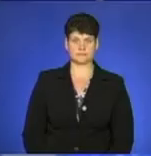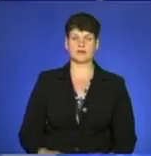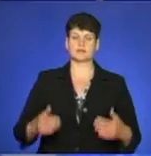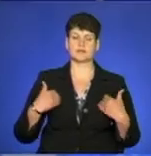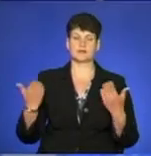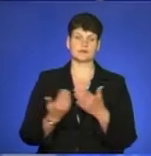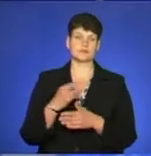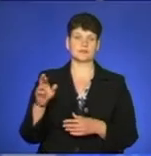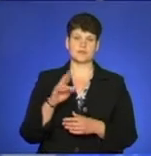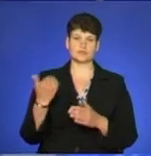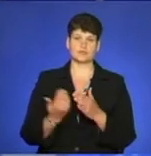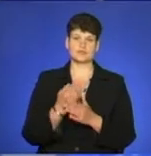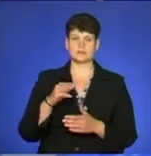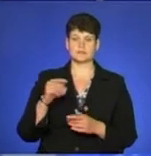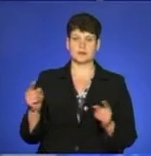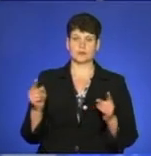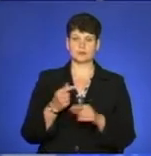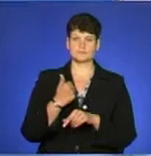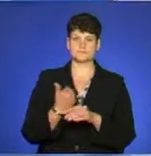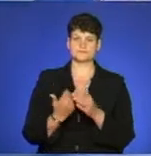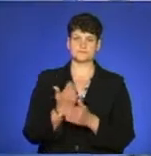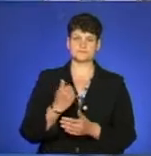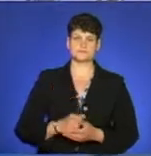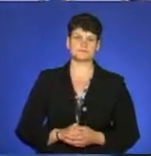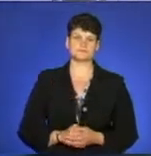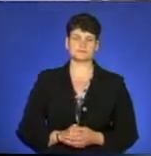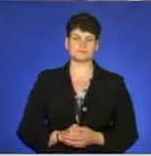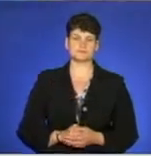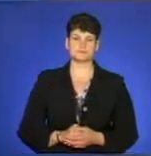Вітаю, новини п'ятниці у вістях ТТБ. Коротко про головне.